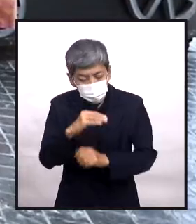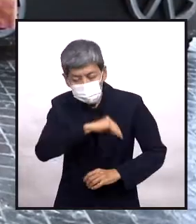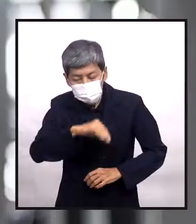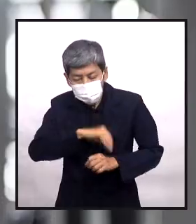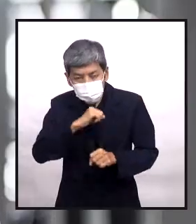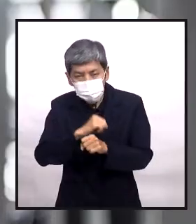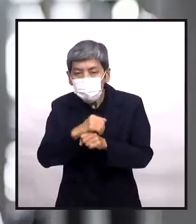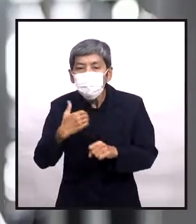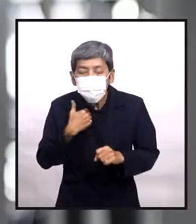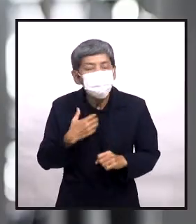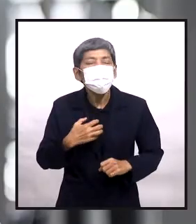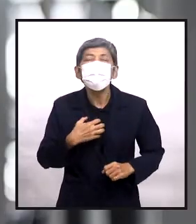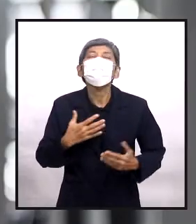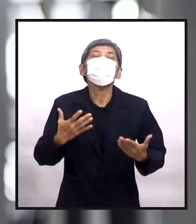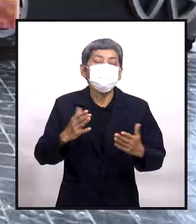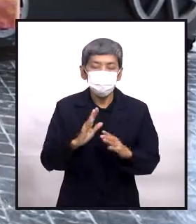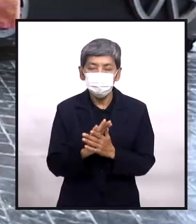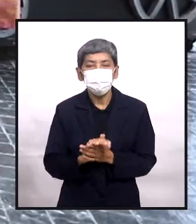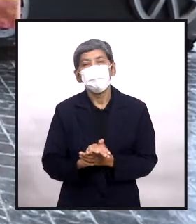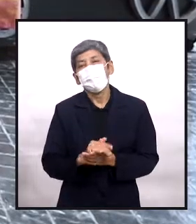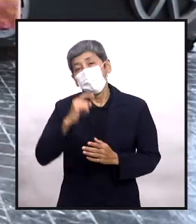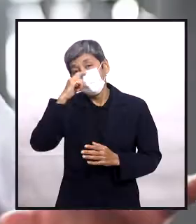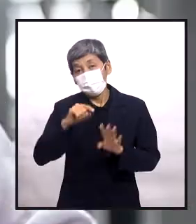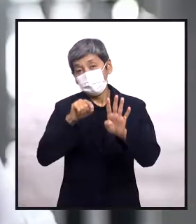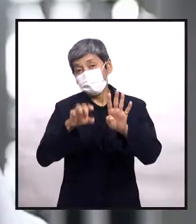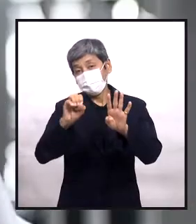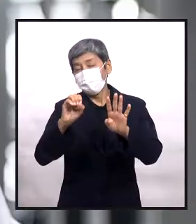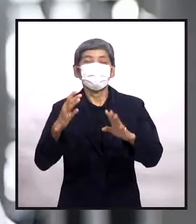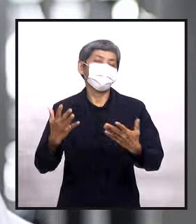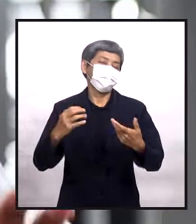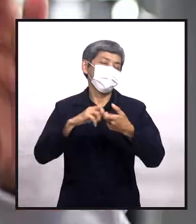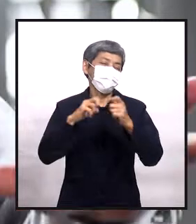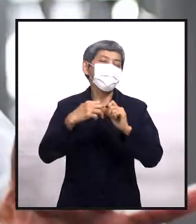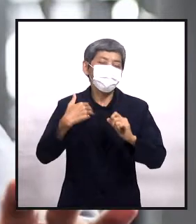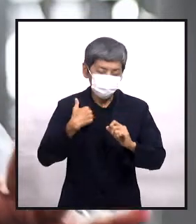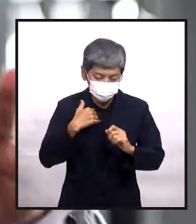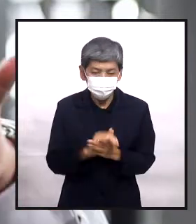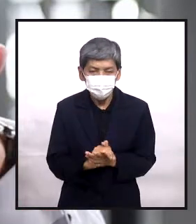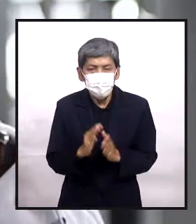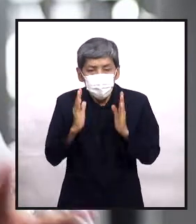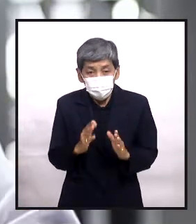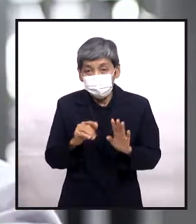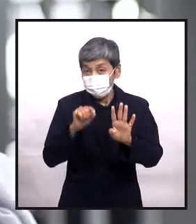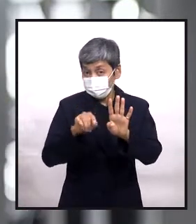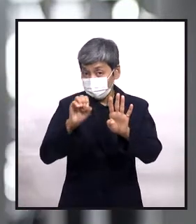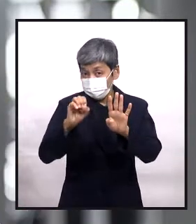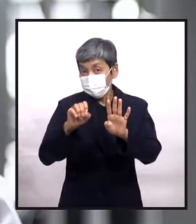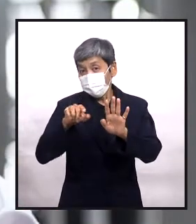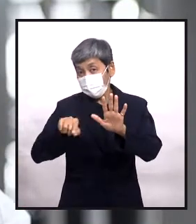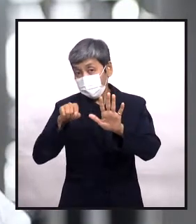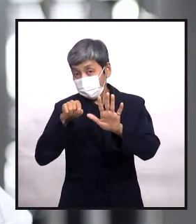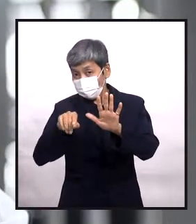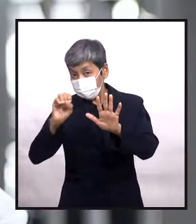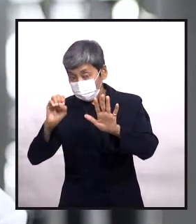ริต คว้าไว้ก่อนนรกมันอาจจะไม่มีก็ได้นะแต่ไทยแลนด์ 4.0 เนี่ยได้ผลได้เต็มไม่เต็มที ่ แต่อันนึงซึ่งคนจะไทยแลนด์ 4.0 หรือ